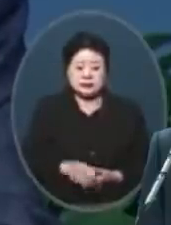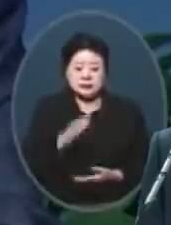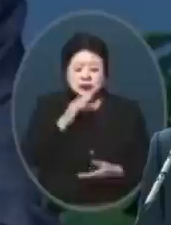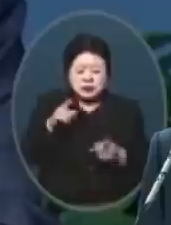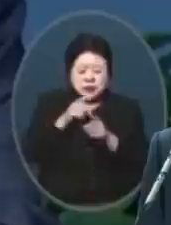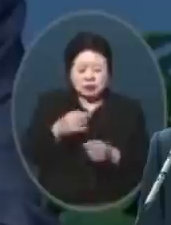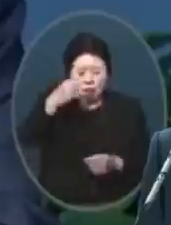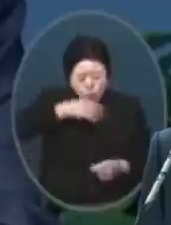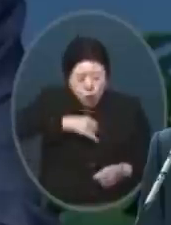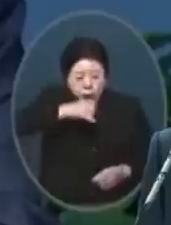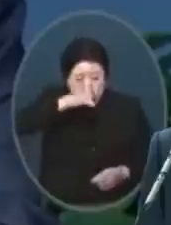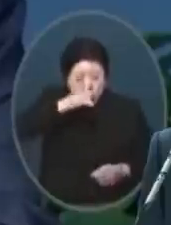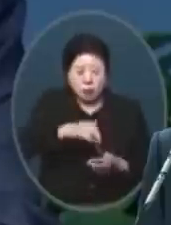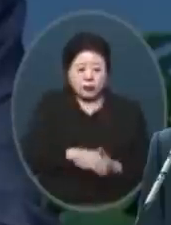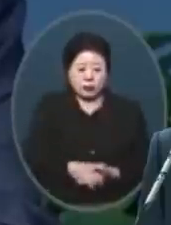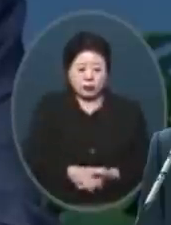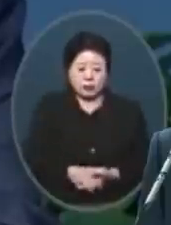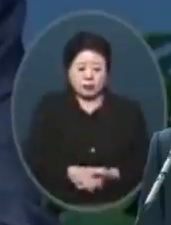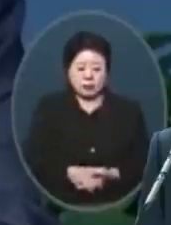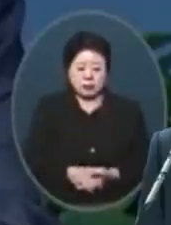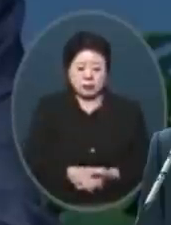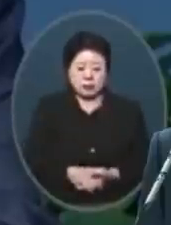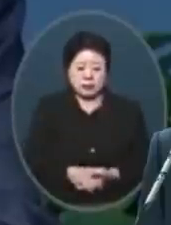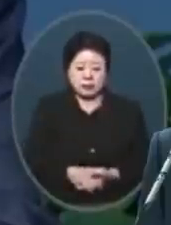실천적으로 효과가 있습니다.